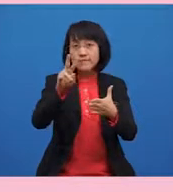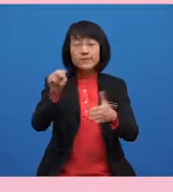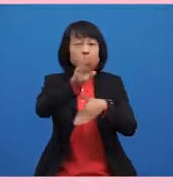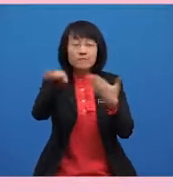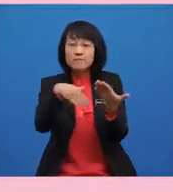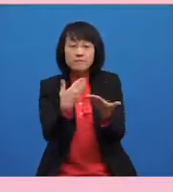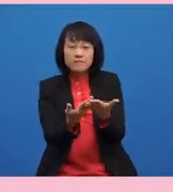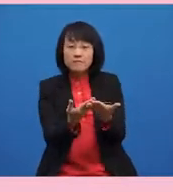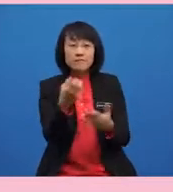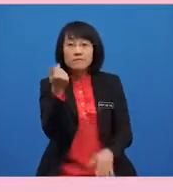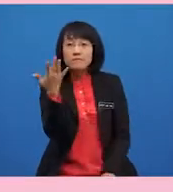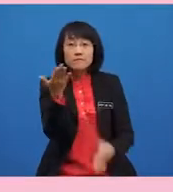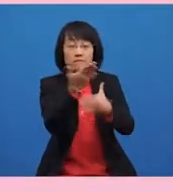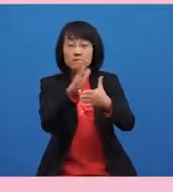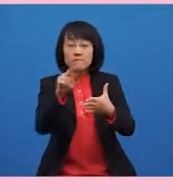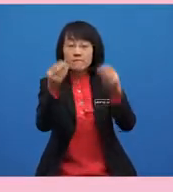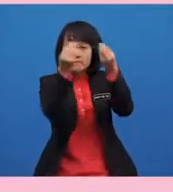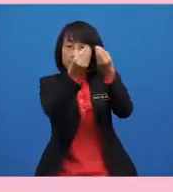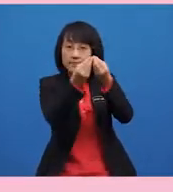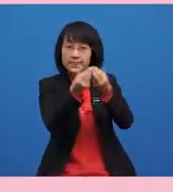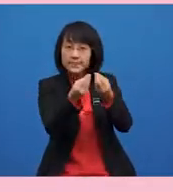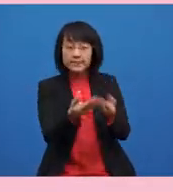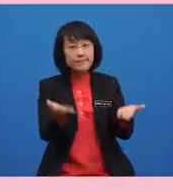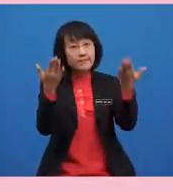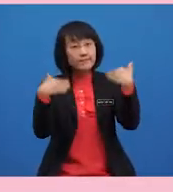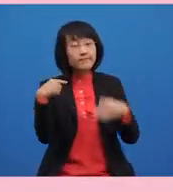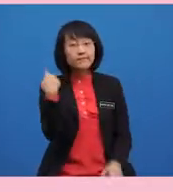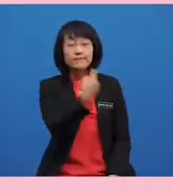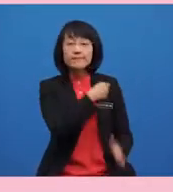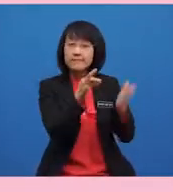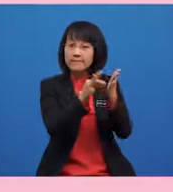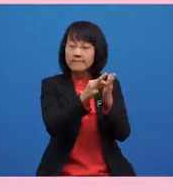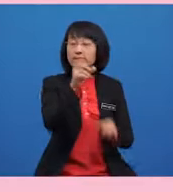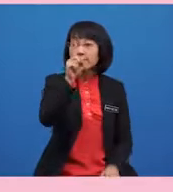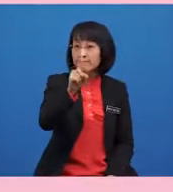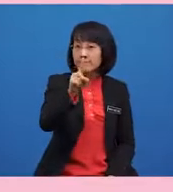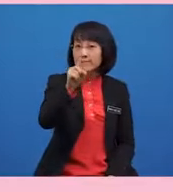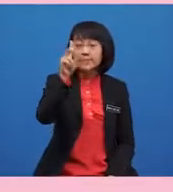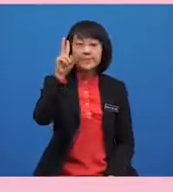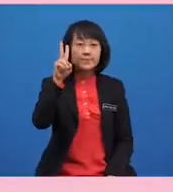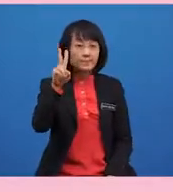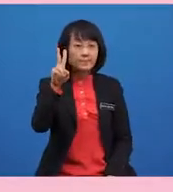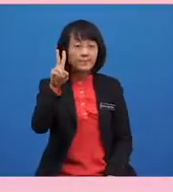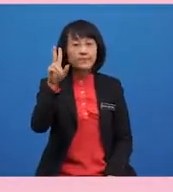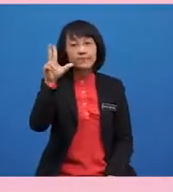bahagian semuanya ya? Mari kita bilang.